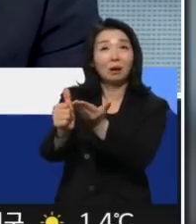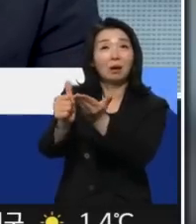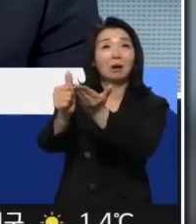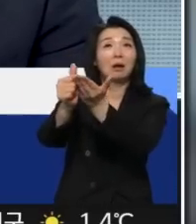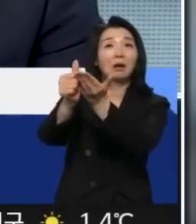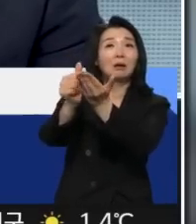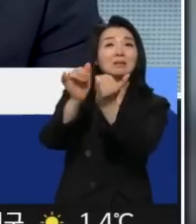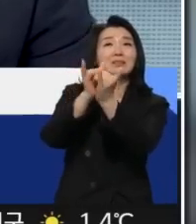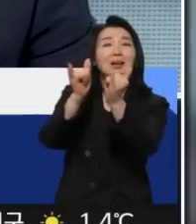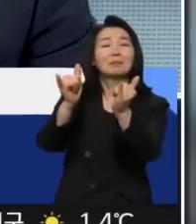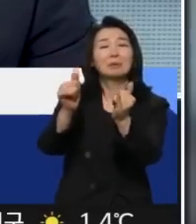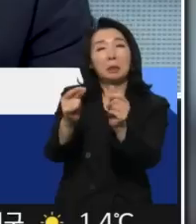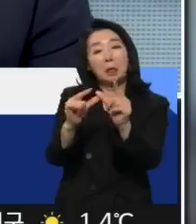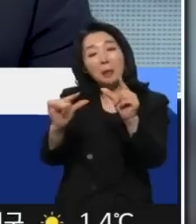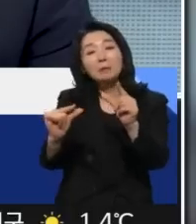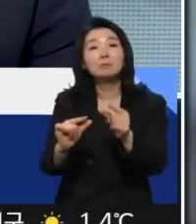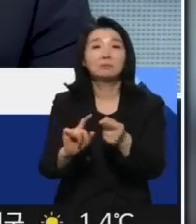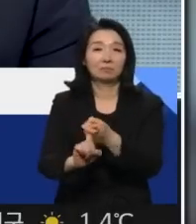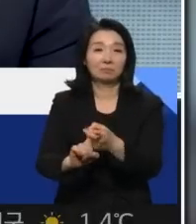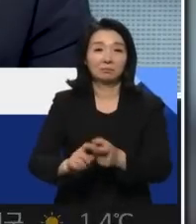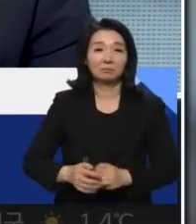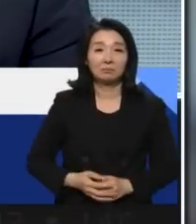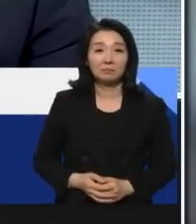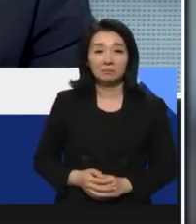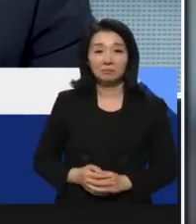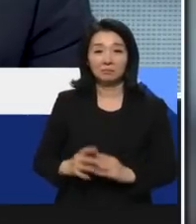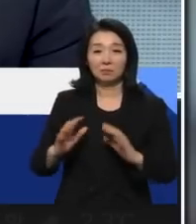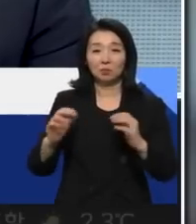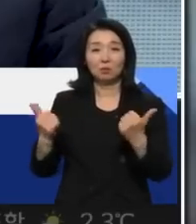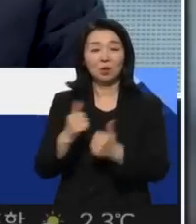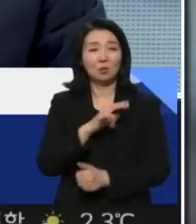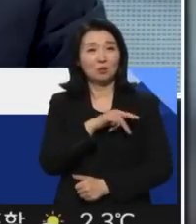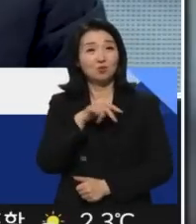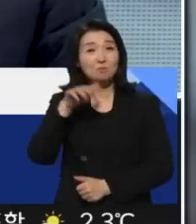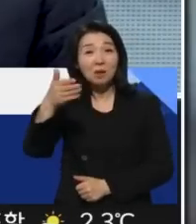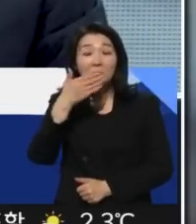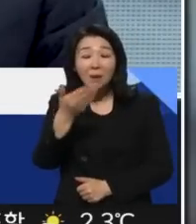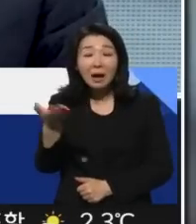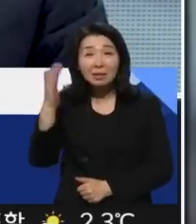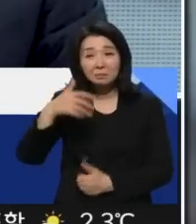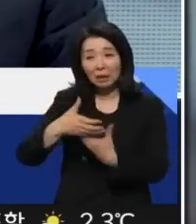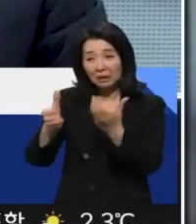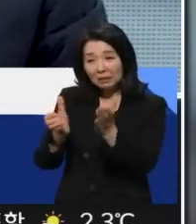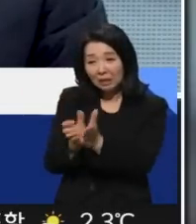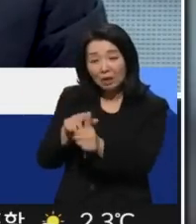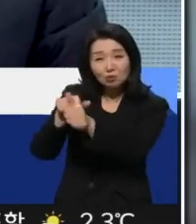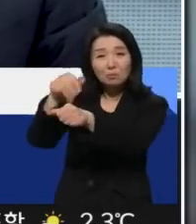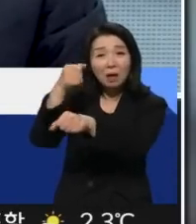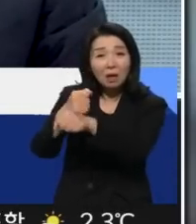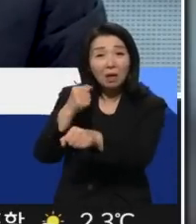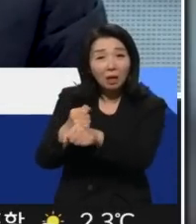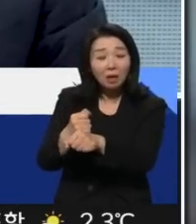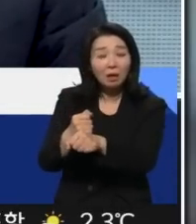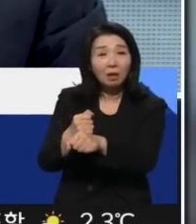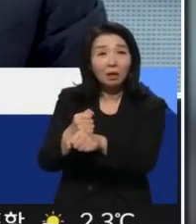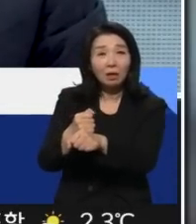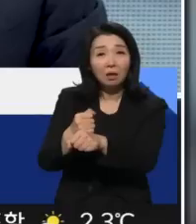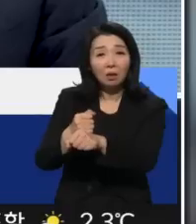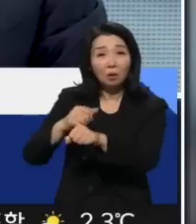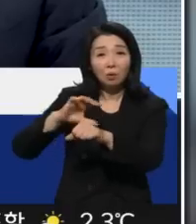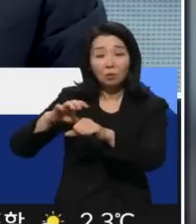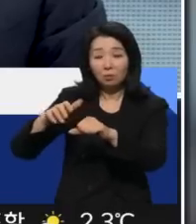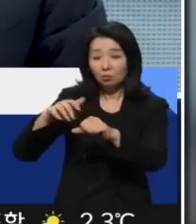보사가들의 얘기가 아닐까. 저는 국회의원 출마는 가능하다고 보는데요. 아. 전당대회에 출마하겠다는 건 당 지도부가 된다는 거잖아요.